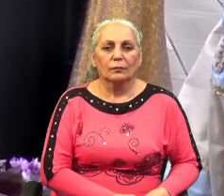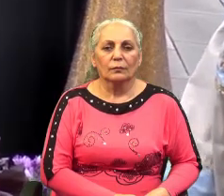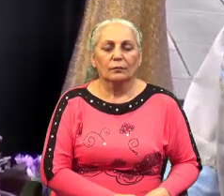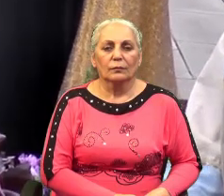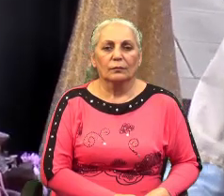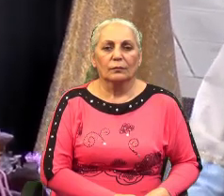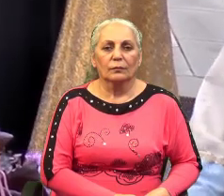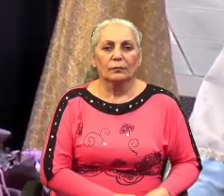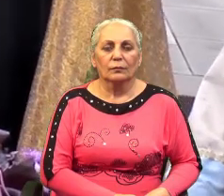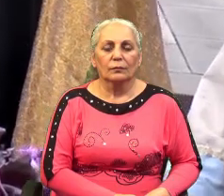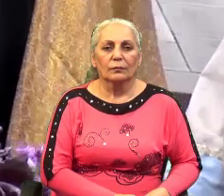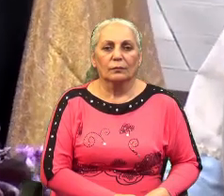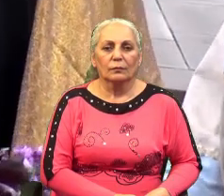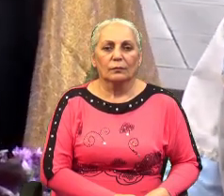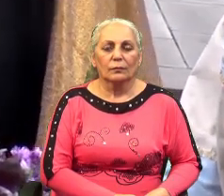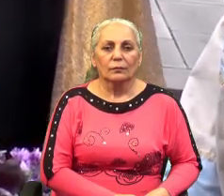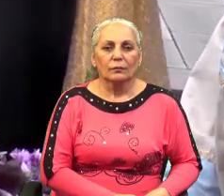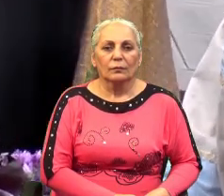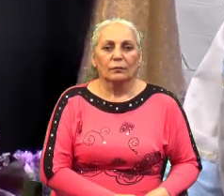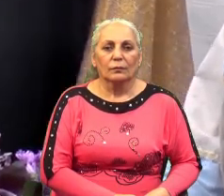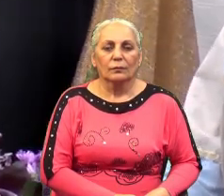Iisusi Christosi vonastovano